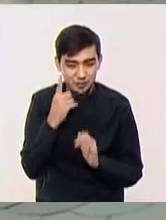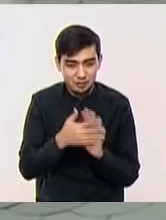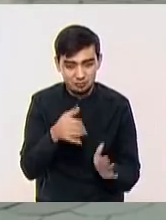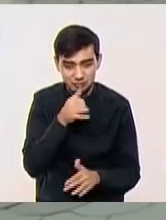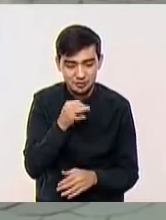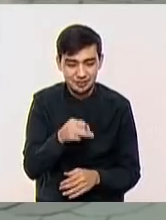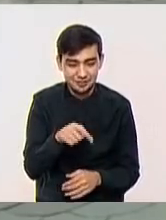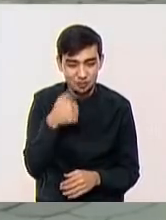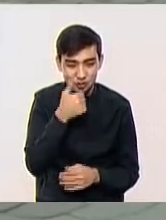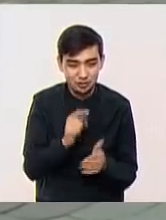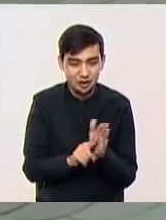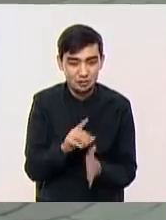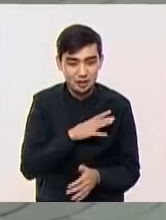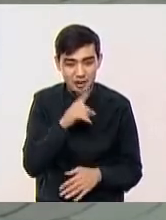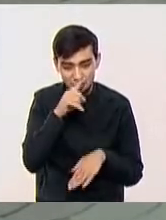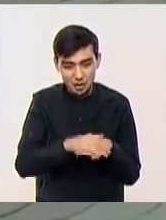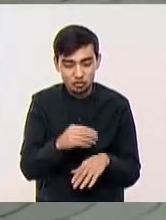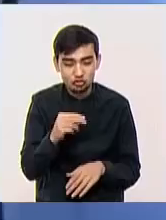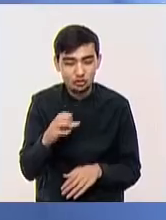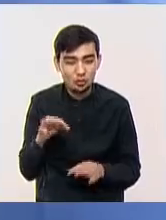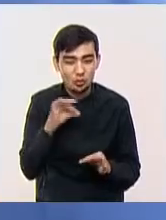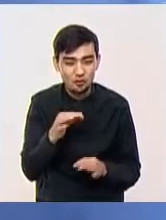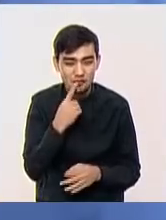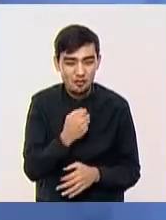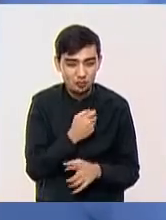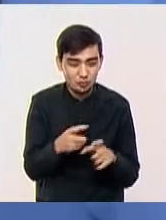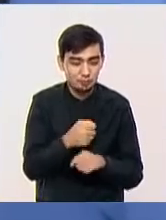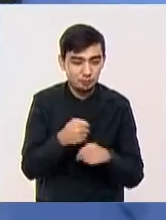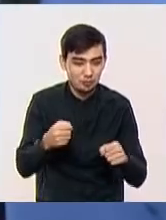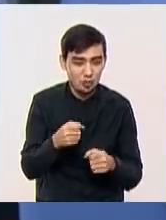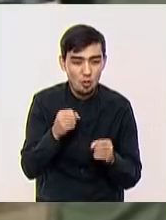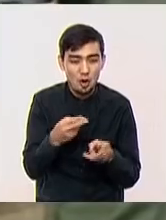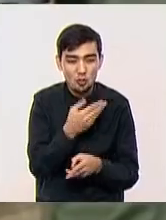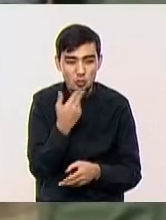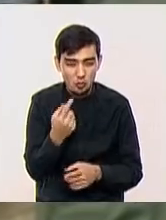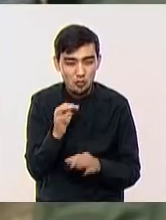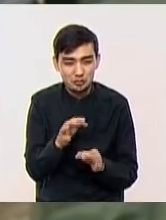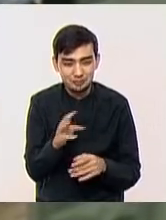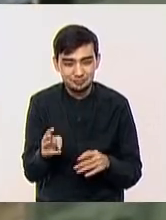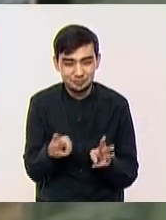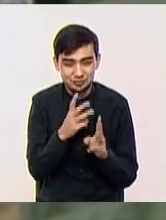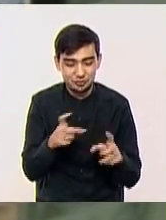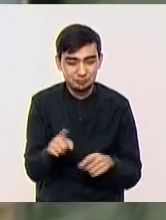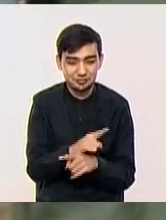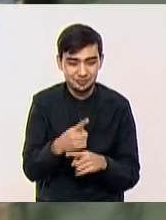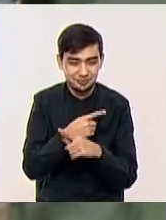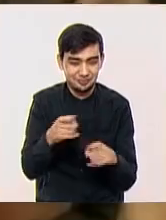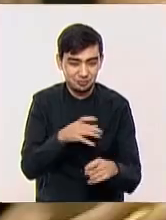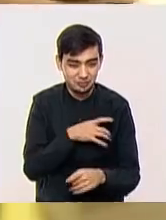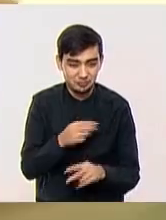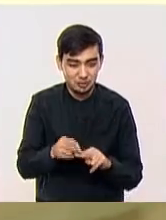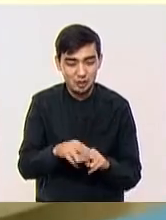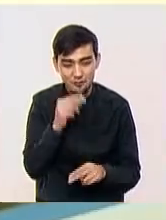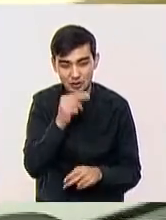осы айдың басындағы үкімет сағатында төтенше жағдай министрі әскерилер жарылыс қаупы жоқ деп құтқарушыларға жалған ақпарат берген атап өткен болатын.